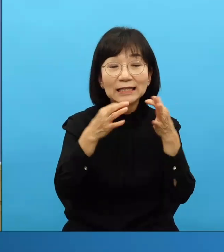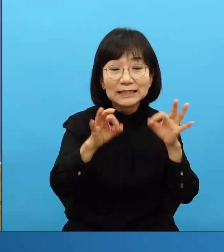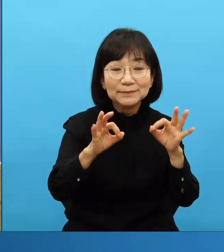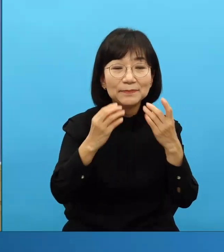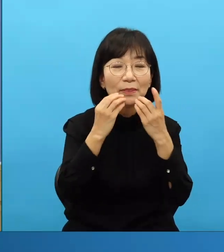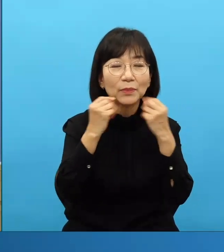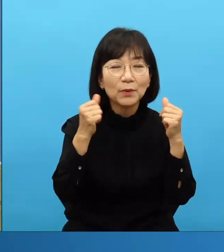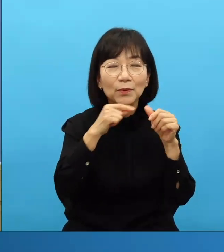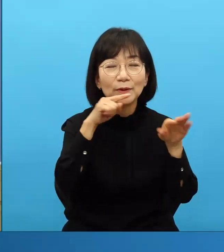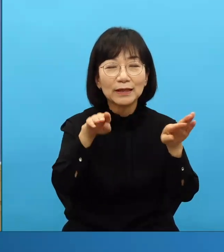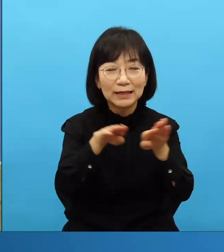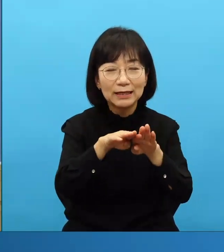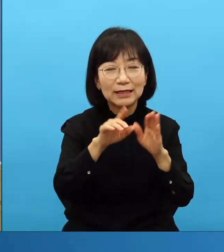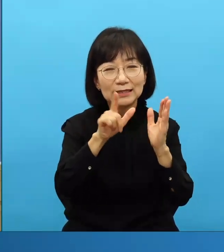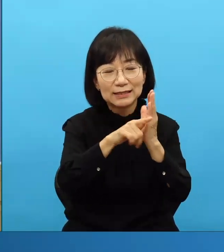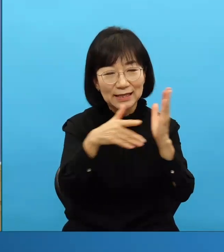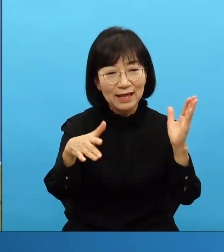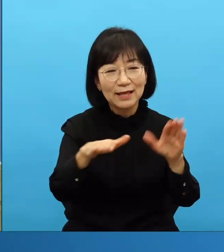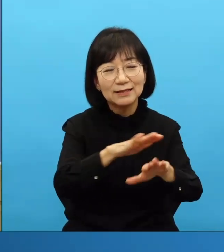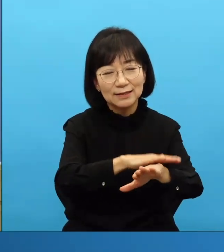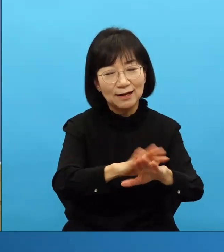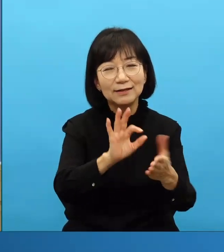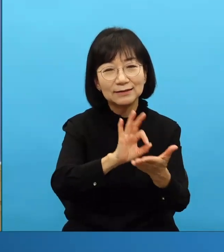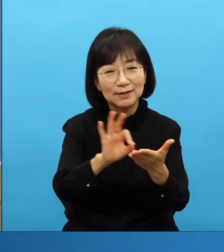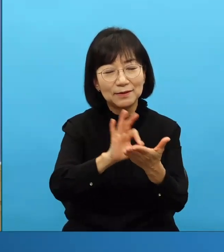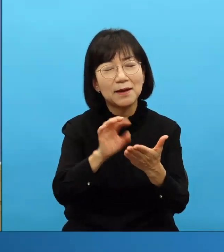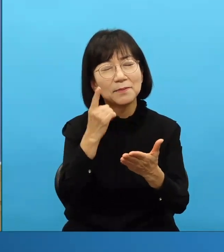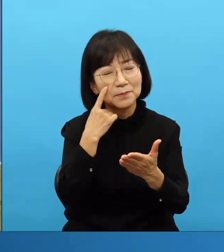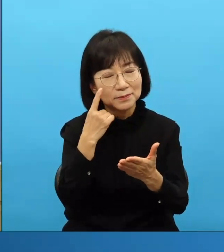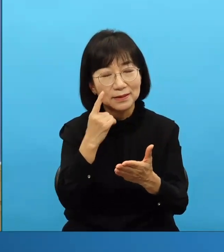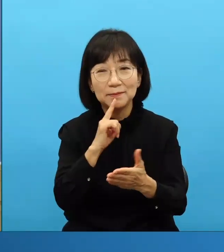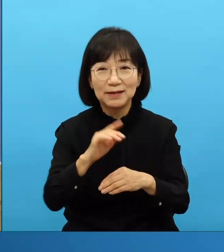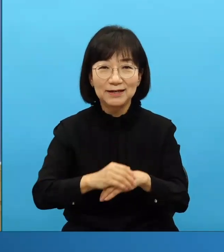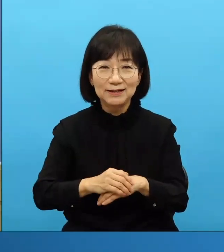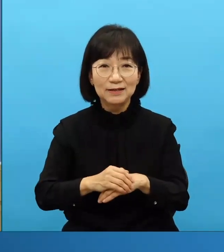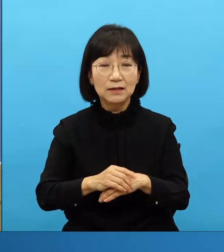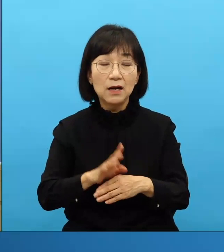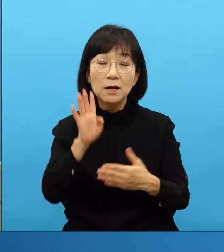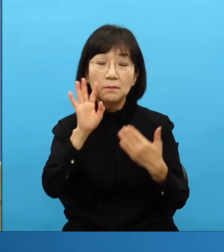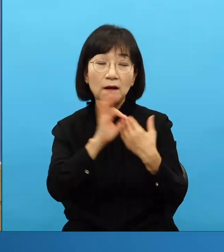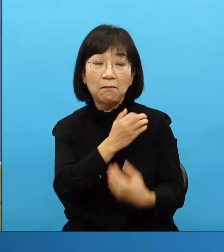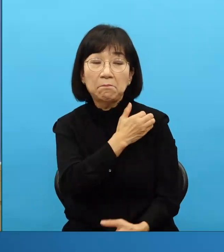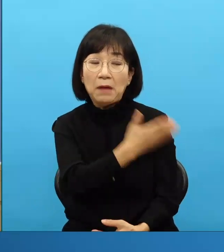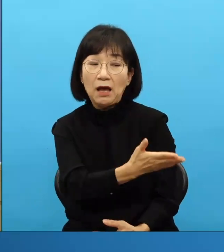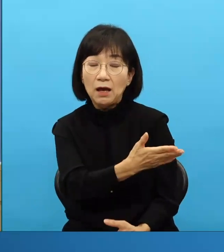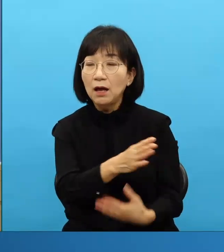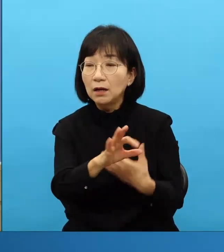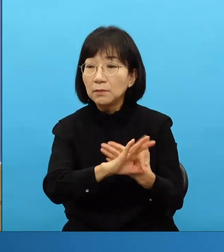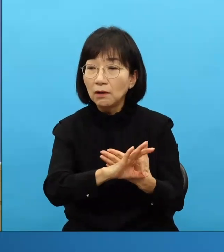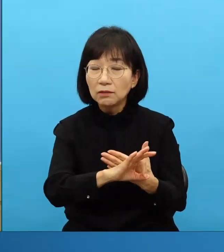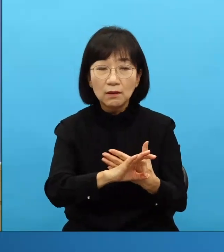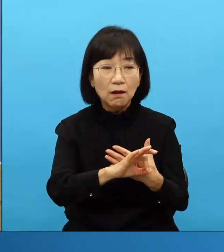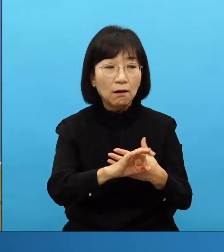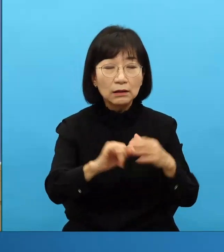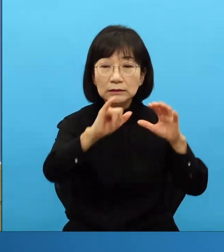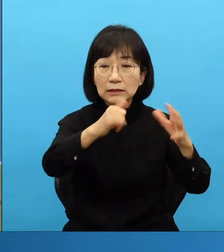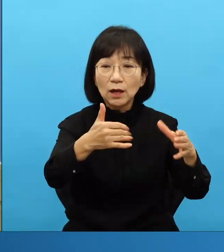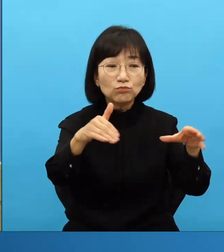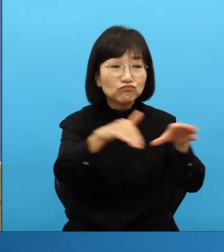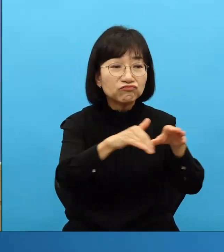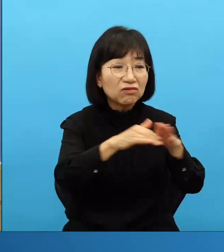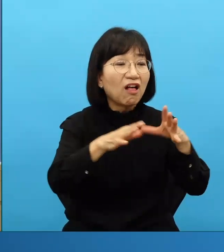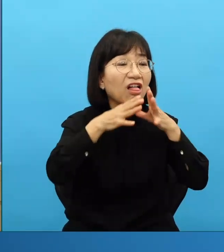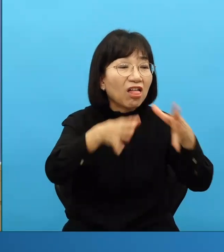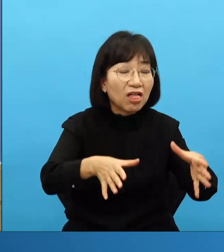this age of this 3-day weekend. 그러지 않으면 우리 렘넌트들이 세상 흑암 문화 속에 금토일의 이 시간을 다 허비하여